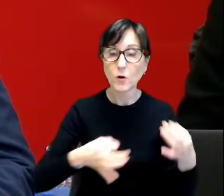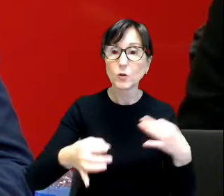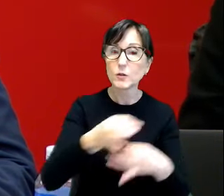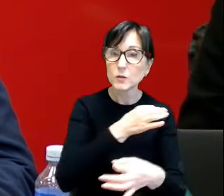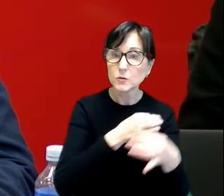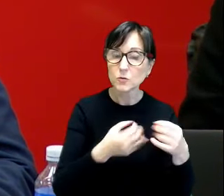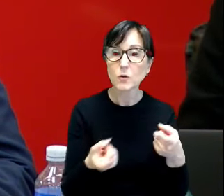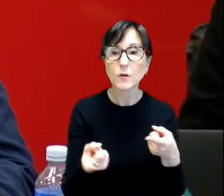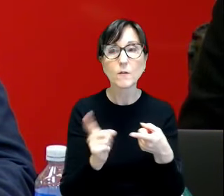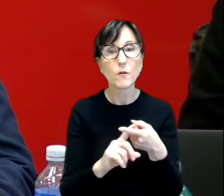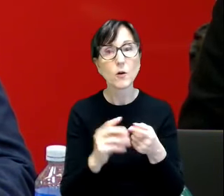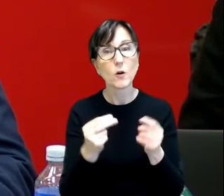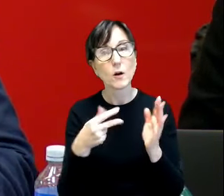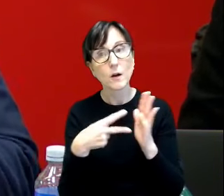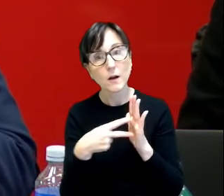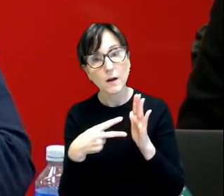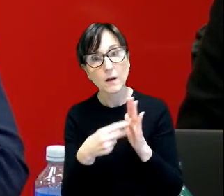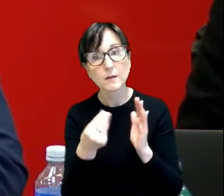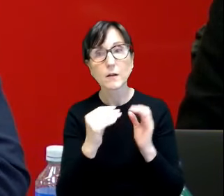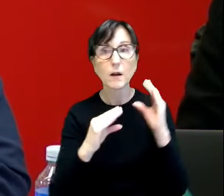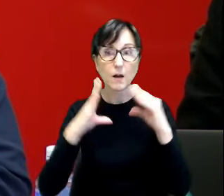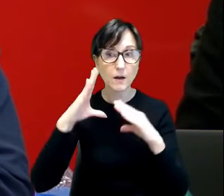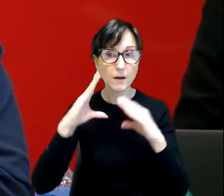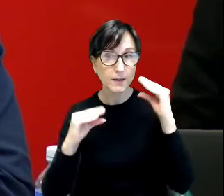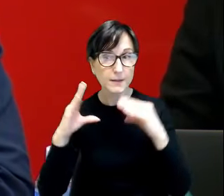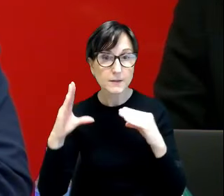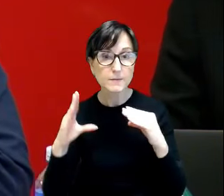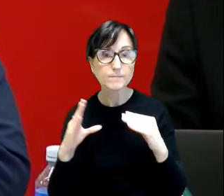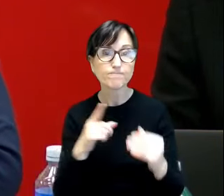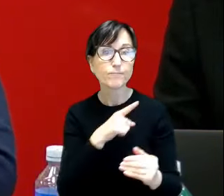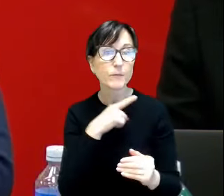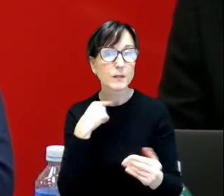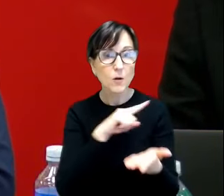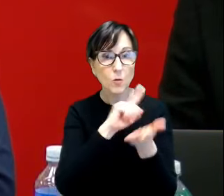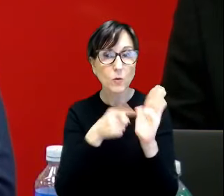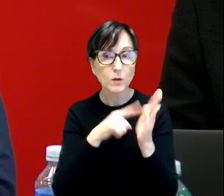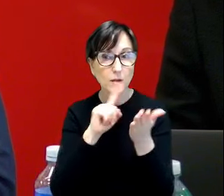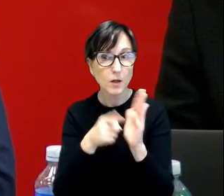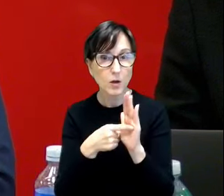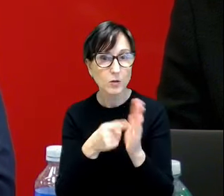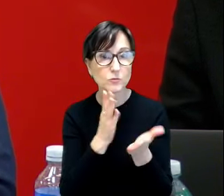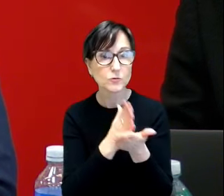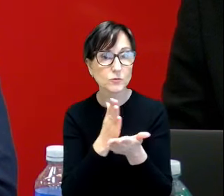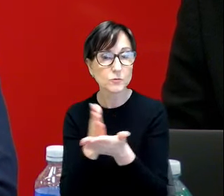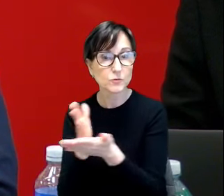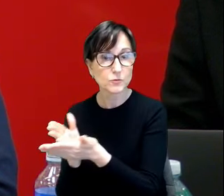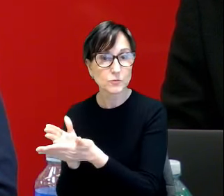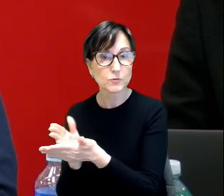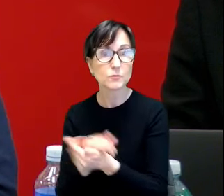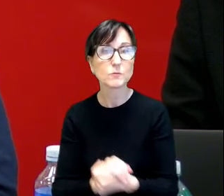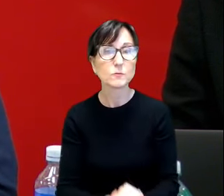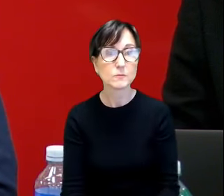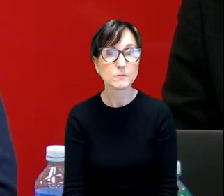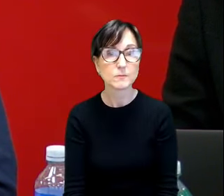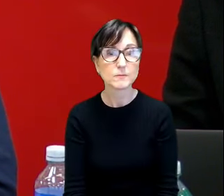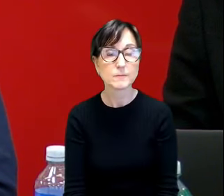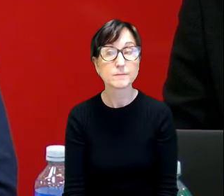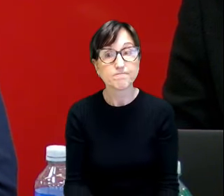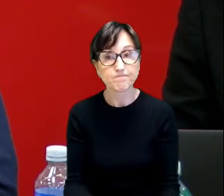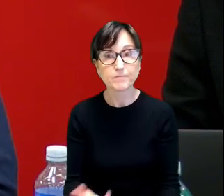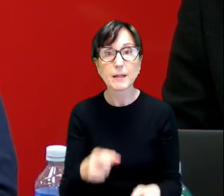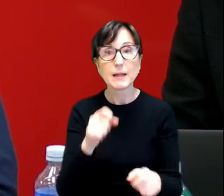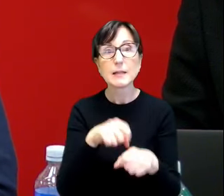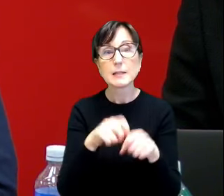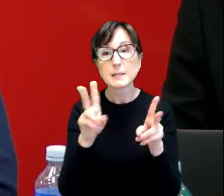dėl kaino dydžio aplamai kelia daug galbūt klausimų ir kitose vietose bet taip tikina specialistai kad tokio